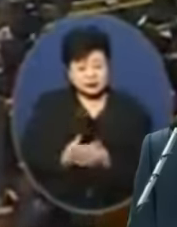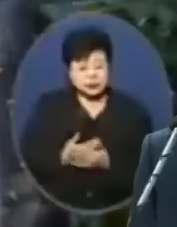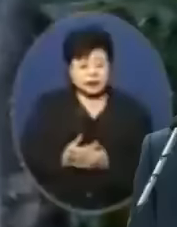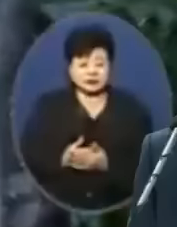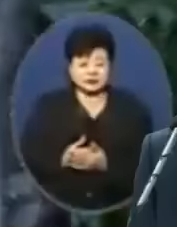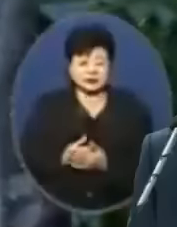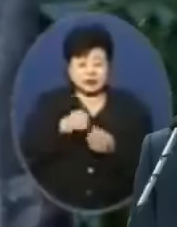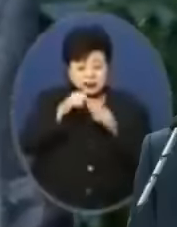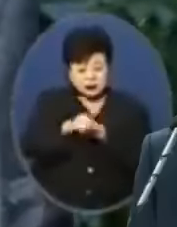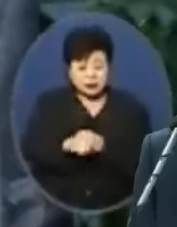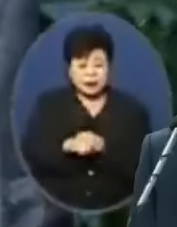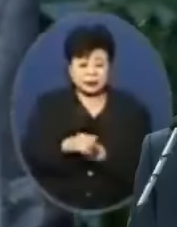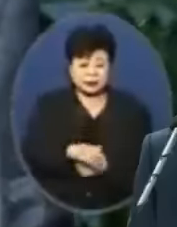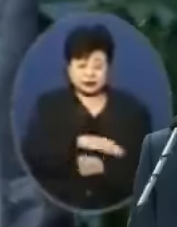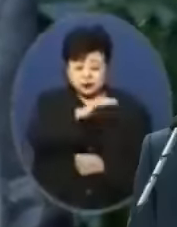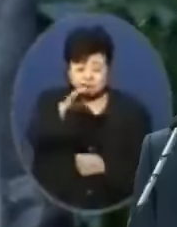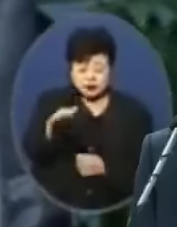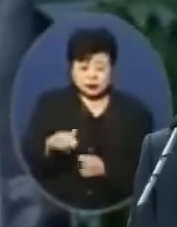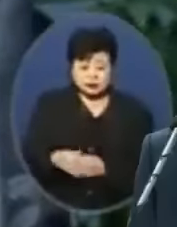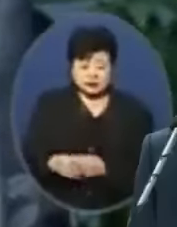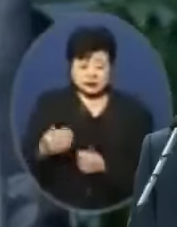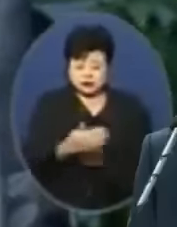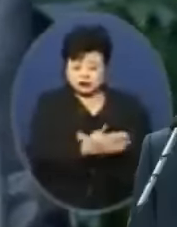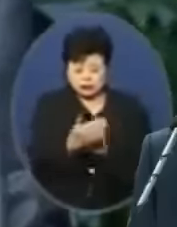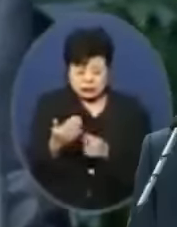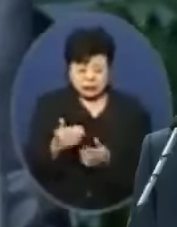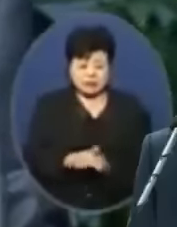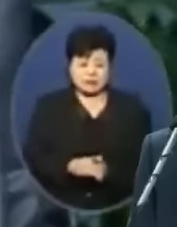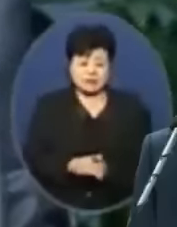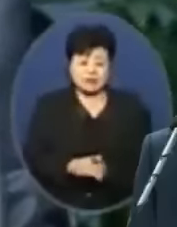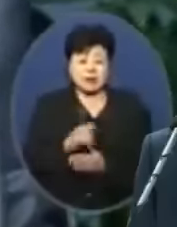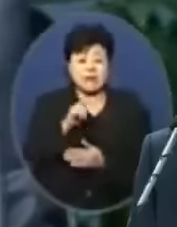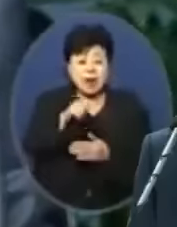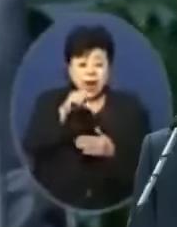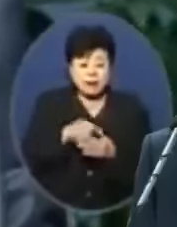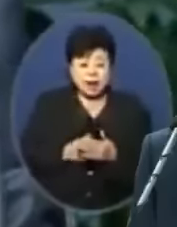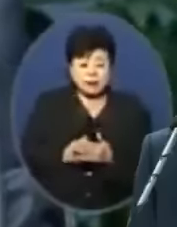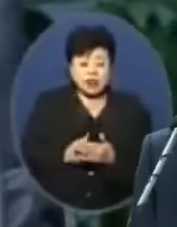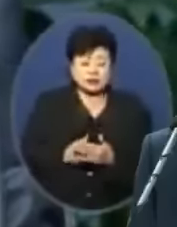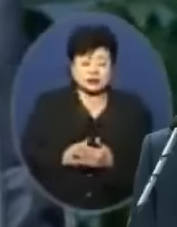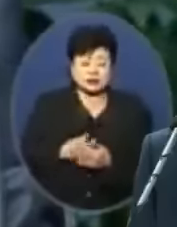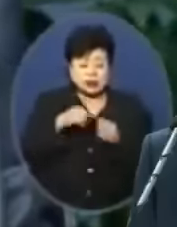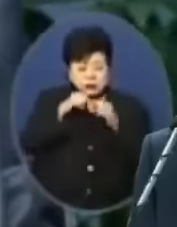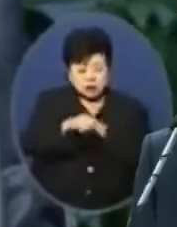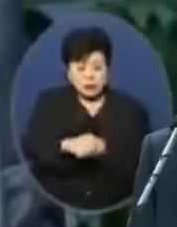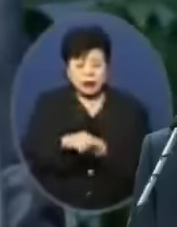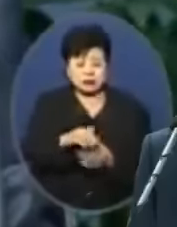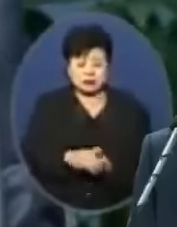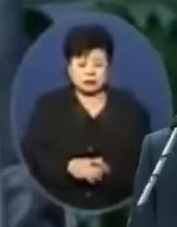초조, 절망 같은 것이 우리를 첩첩이 둘러싸고 마음의 불안, 초조, 절망으로